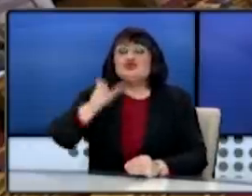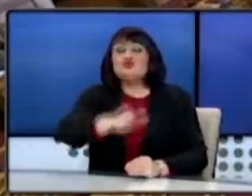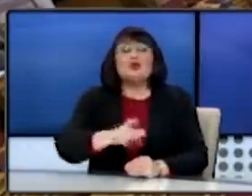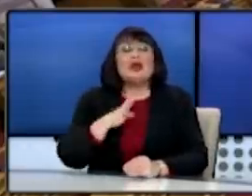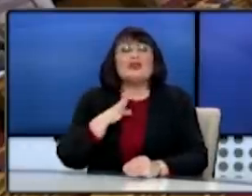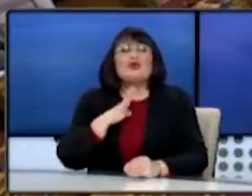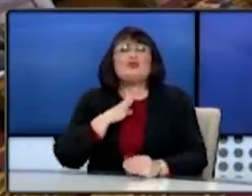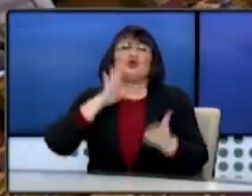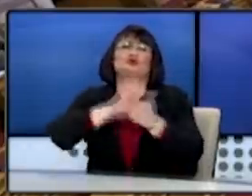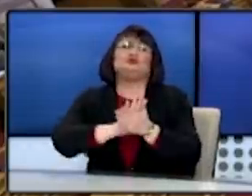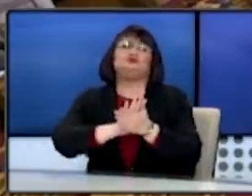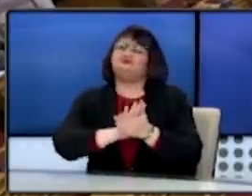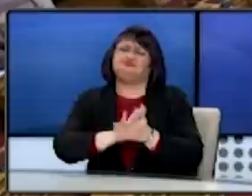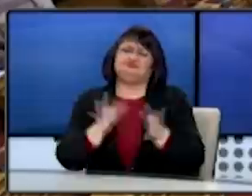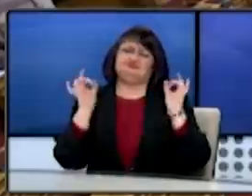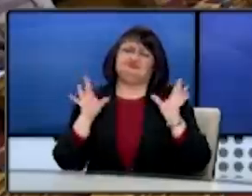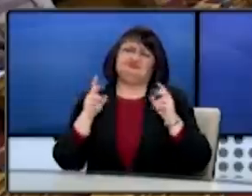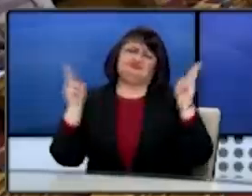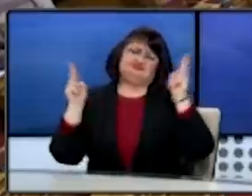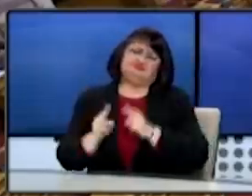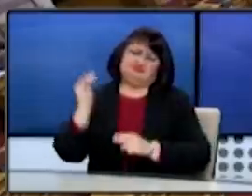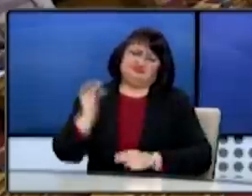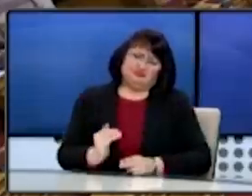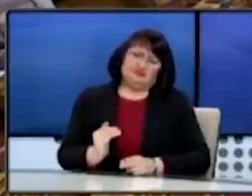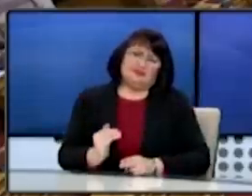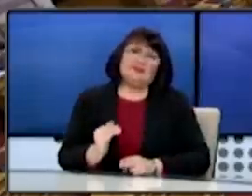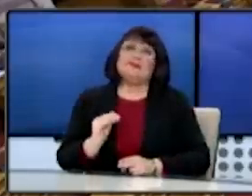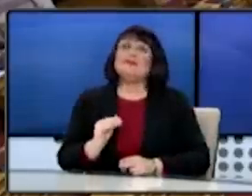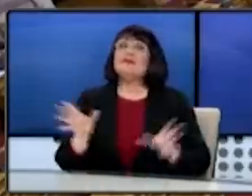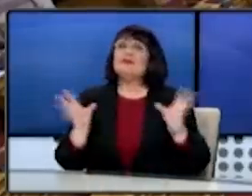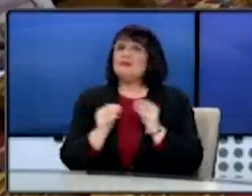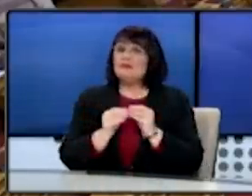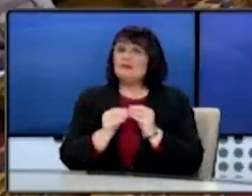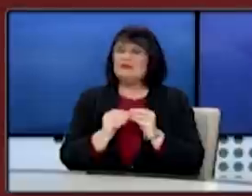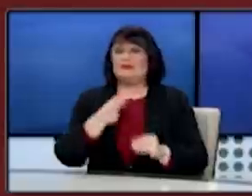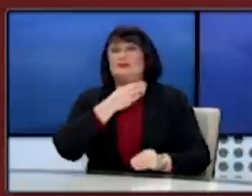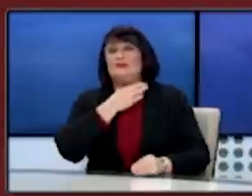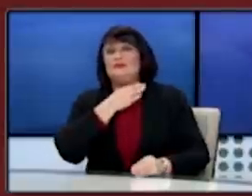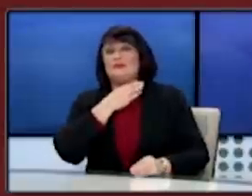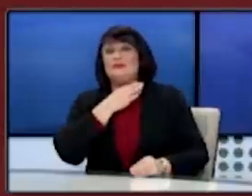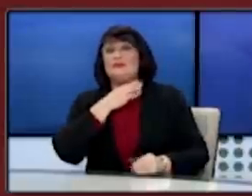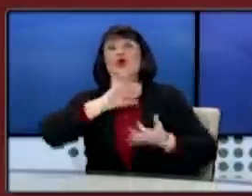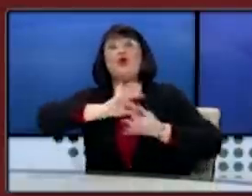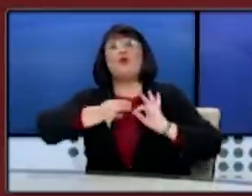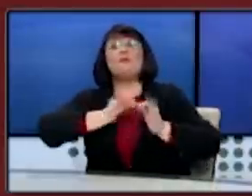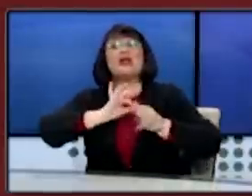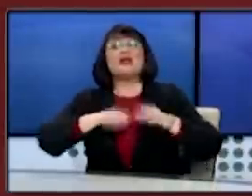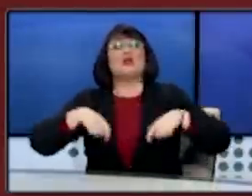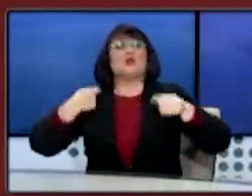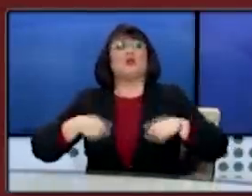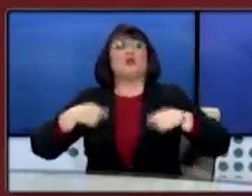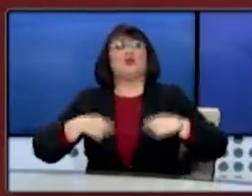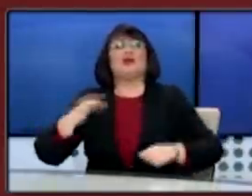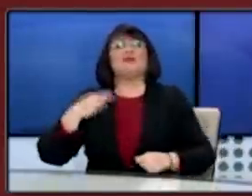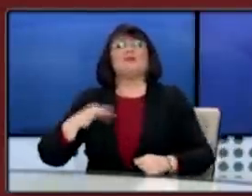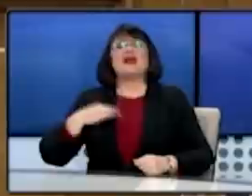είναι καθυλωμένο, παγωμένο, μειωμένο. Ό,τι όμως σχετίζεται με τις ανάγκες των ομίλων, τη λεγόμενη